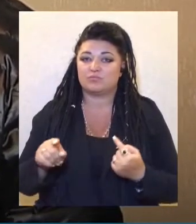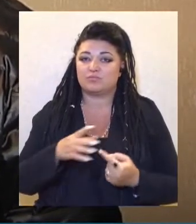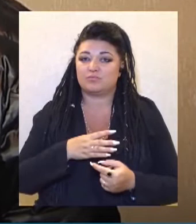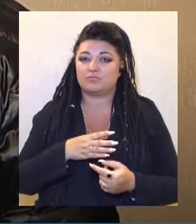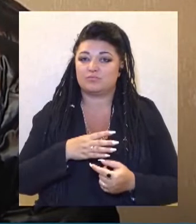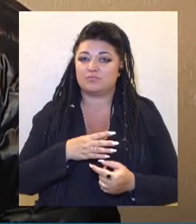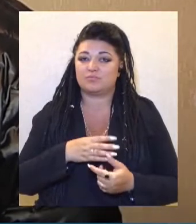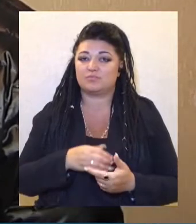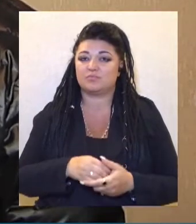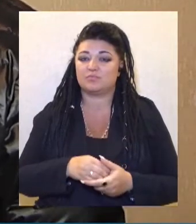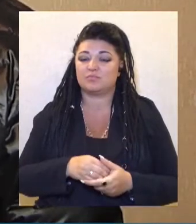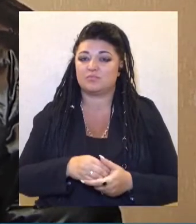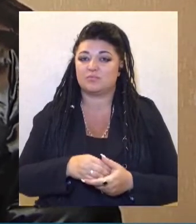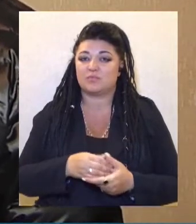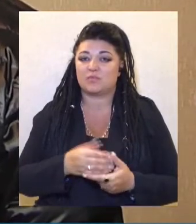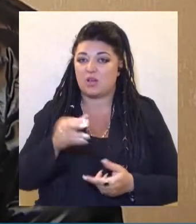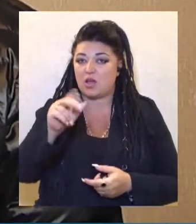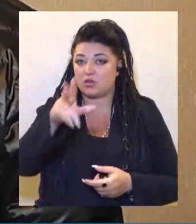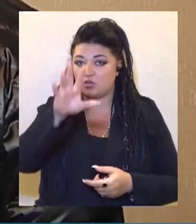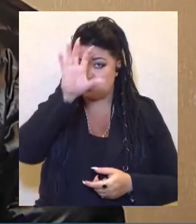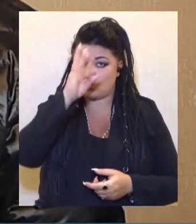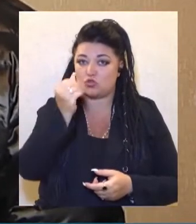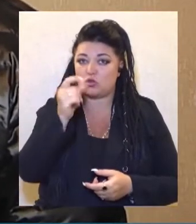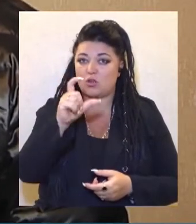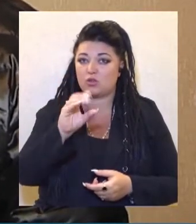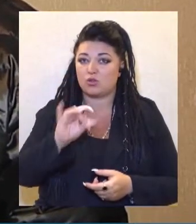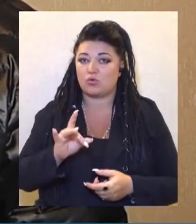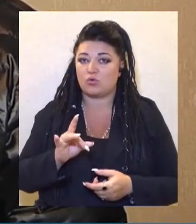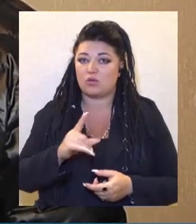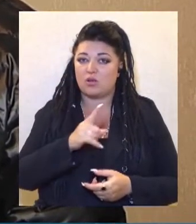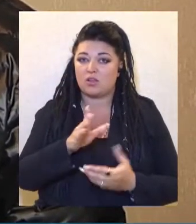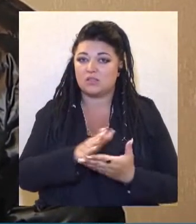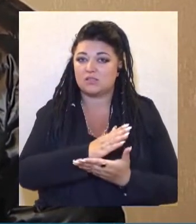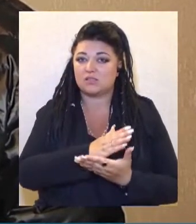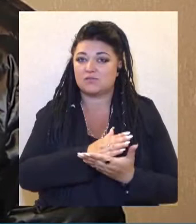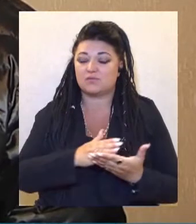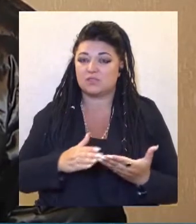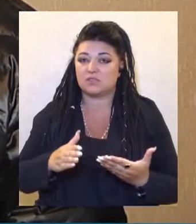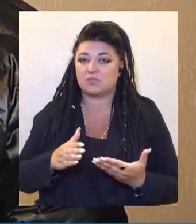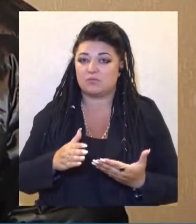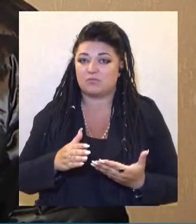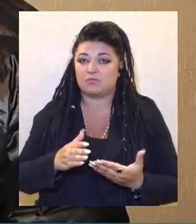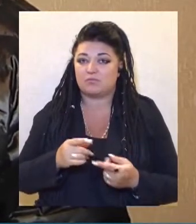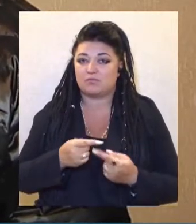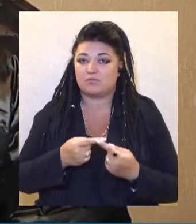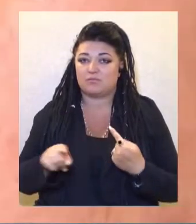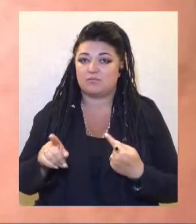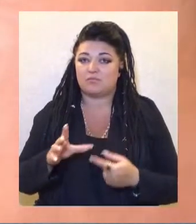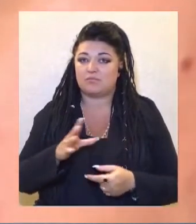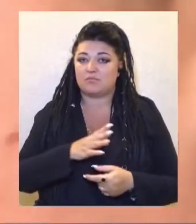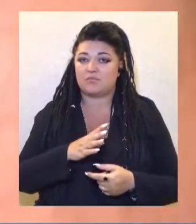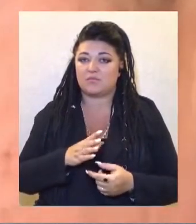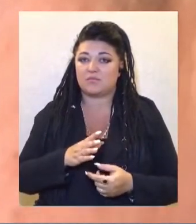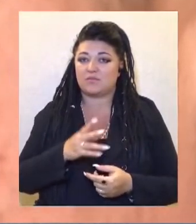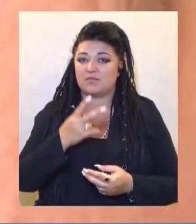як шахтер. І вона зовсім другий чоловік, світлий. Как бы совсем по-другому выглядело.